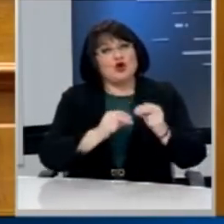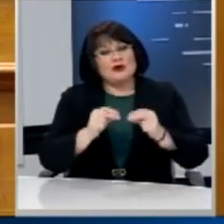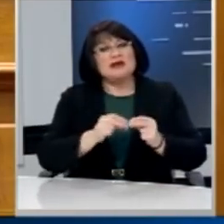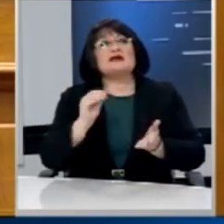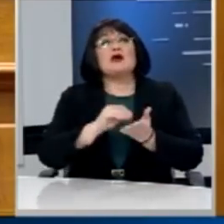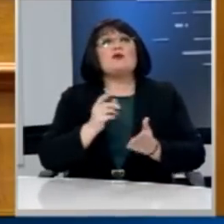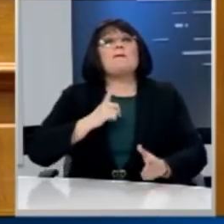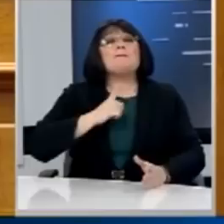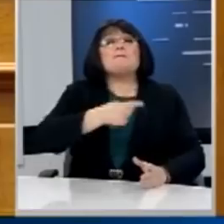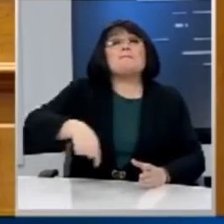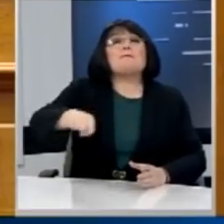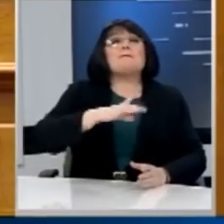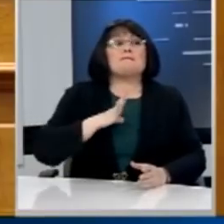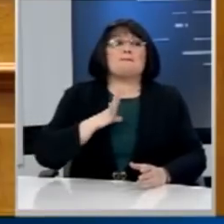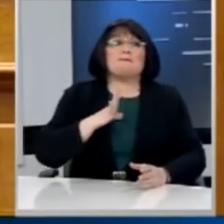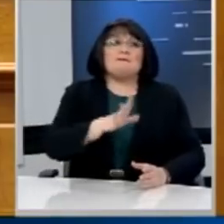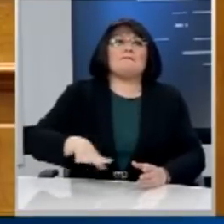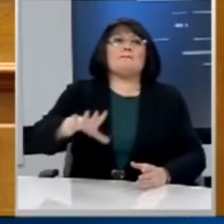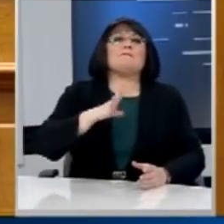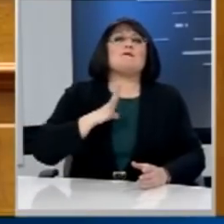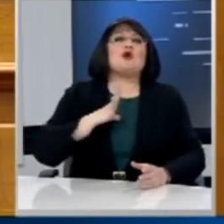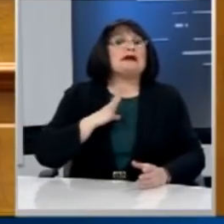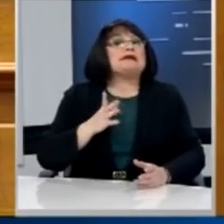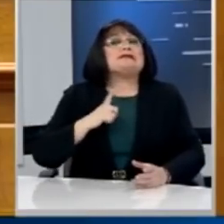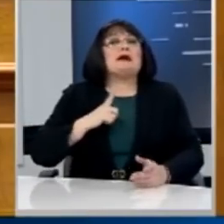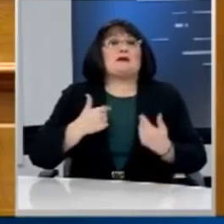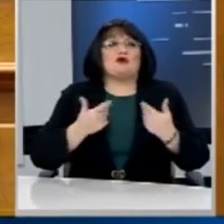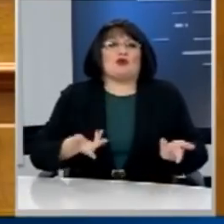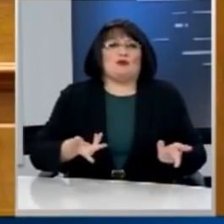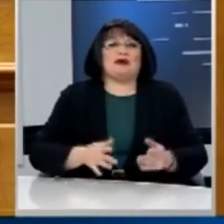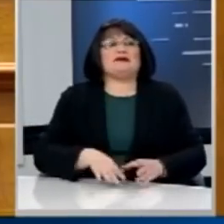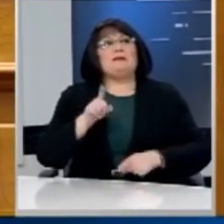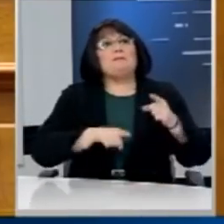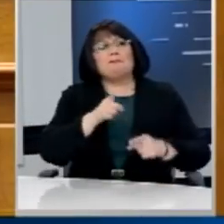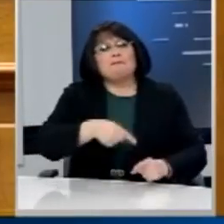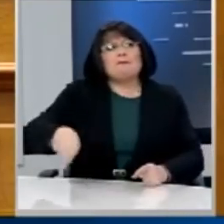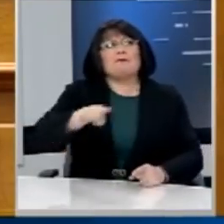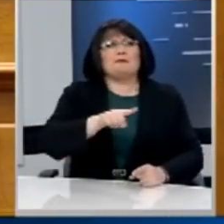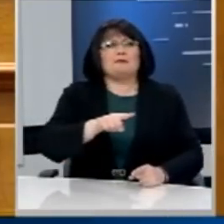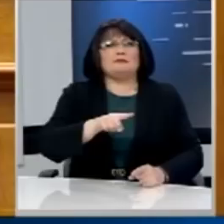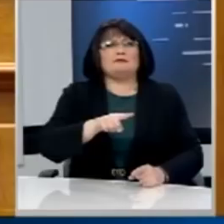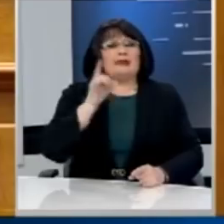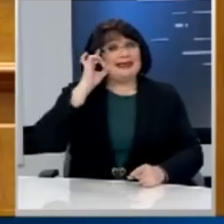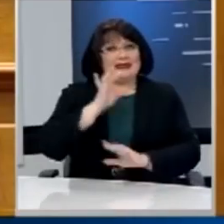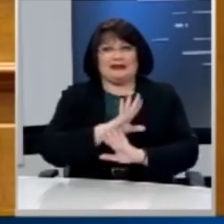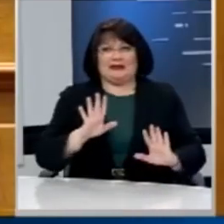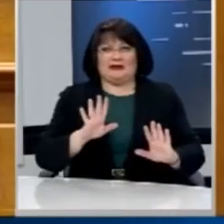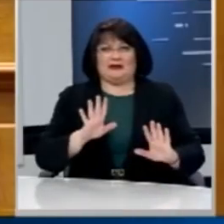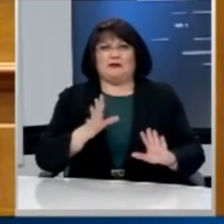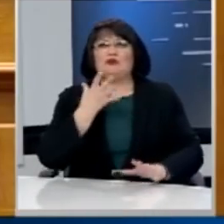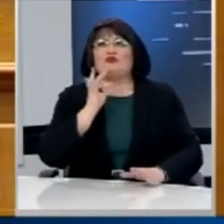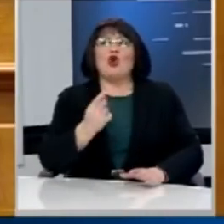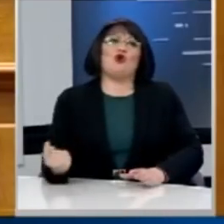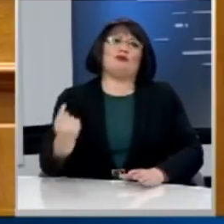επίσης τι περιμένουν οι Ελληνίδες και οι Έλληνες από μας. Κάποιοι άλλοι δεν κατάλαβαν